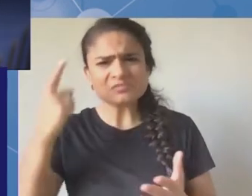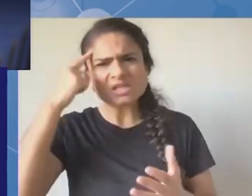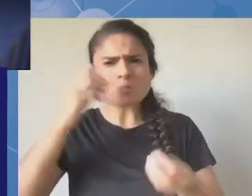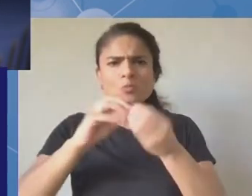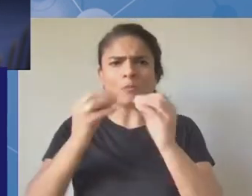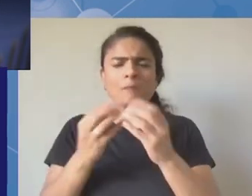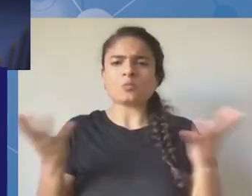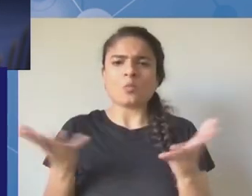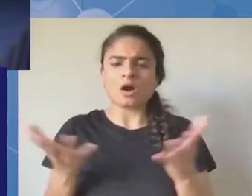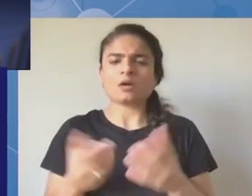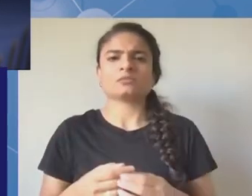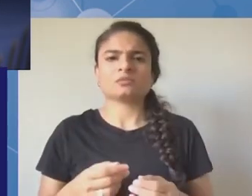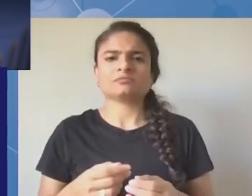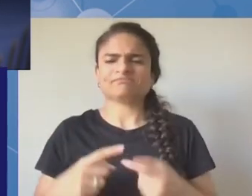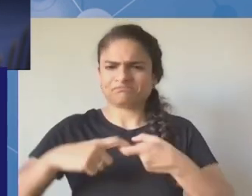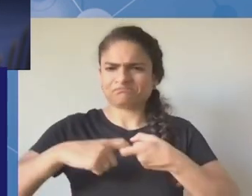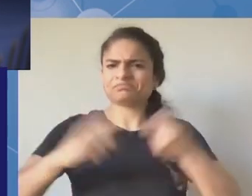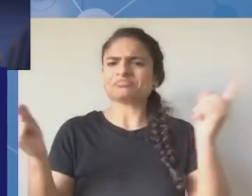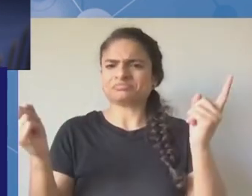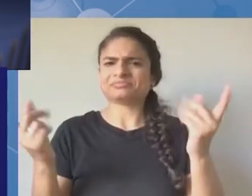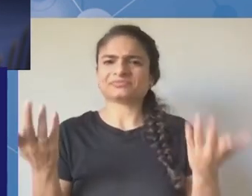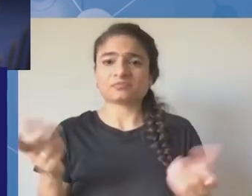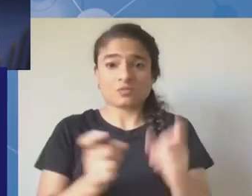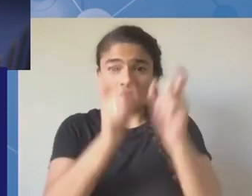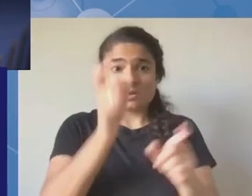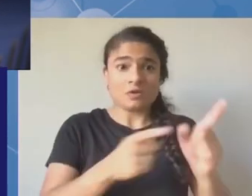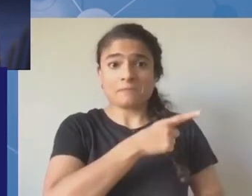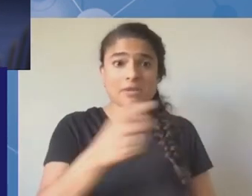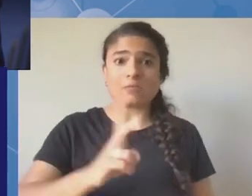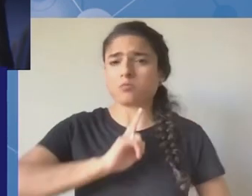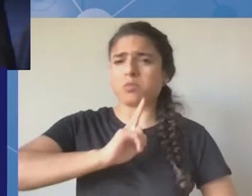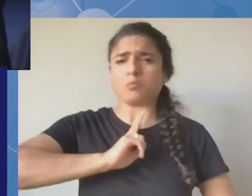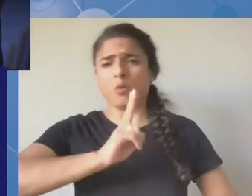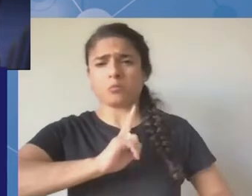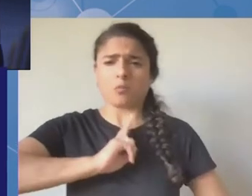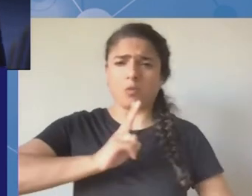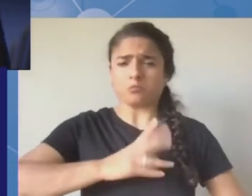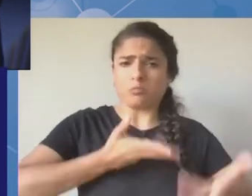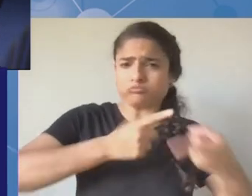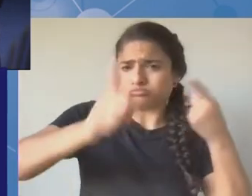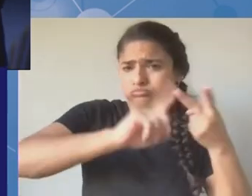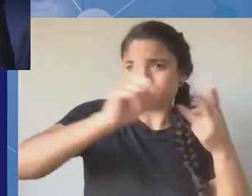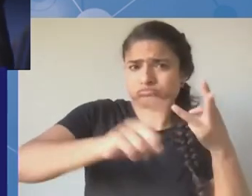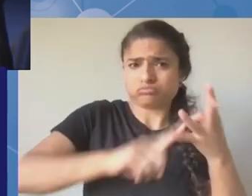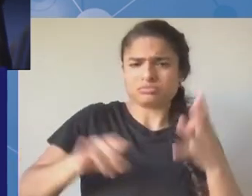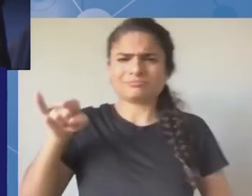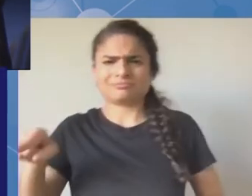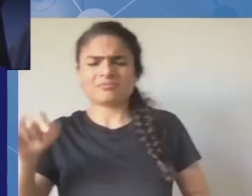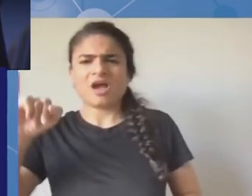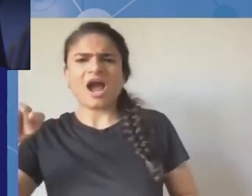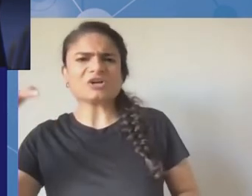العالم نستطيع أن نسمعها. أعتقد أن المشكلة هي أن